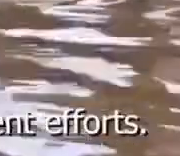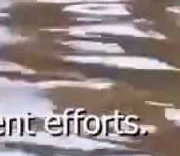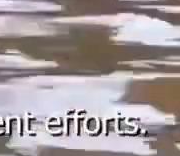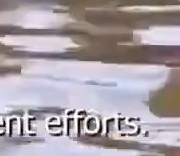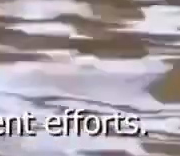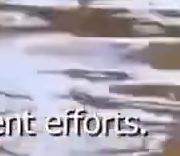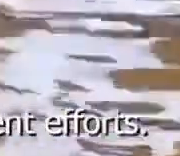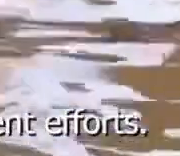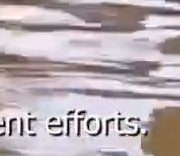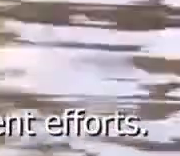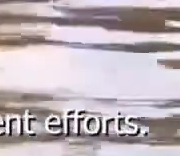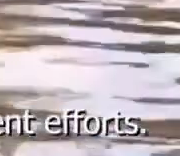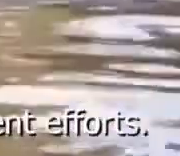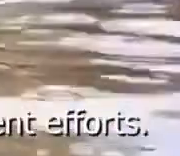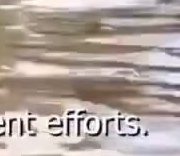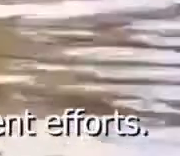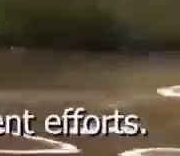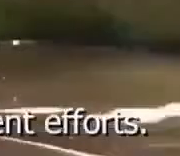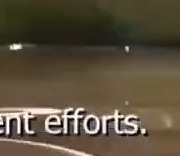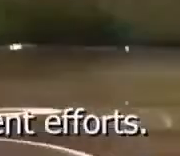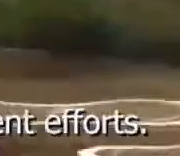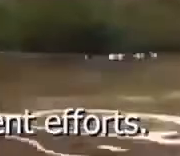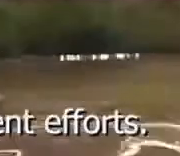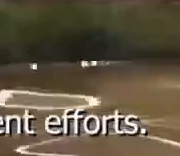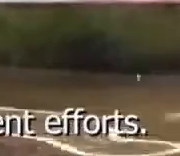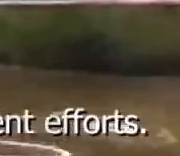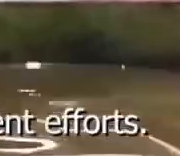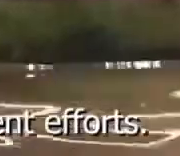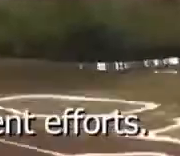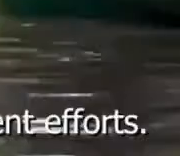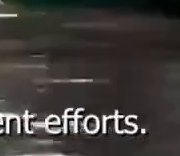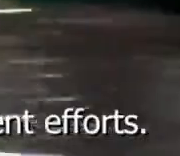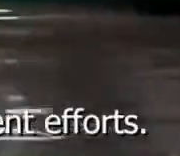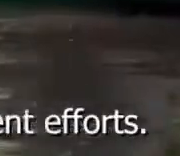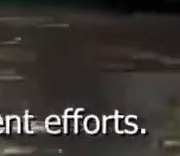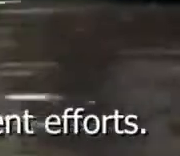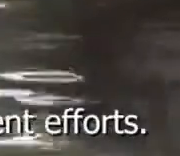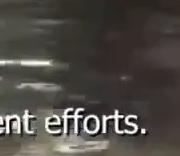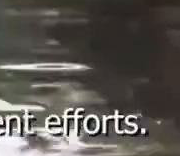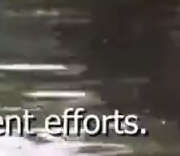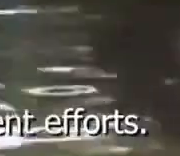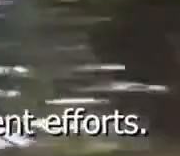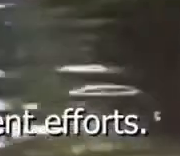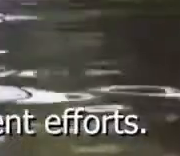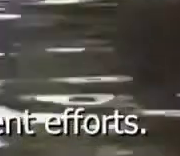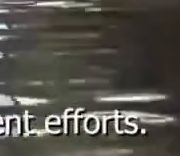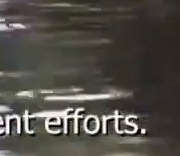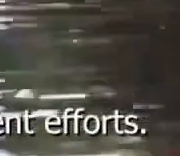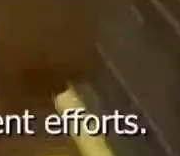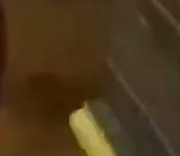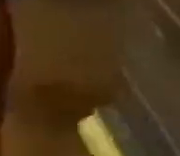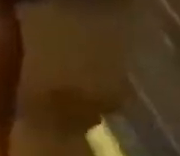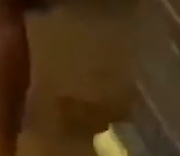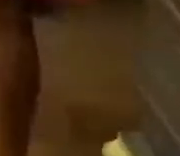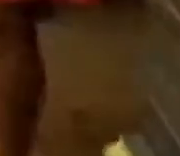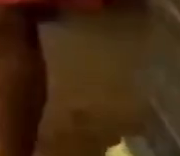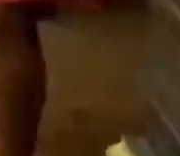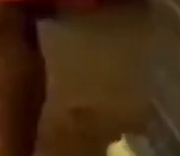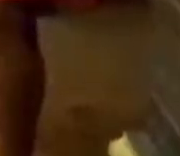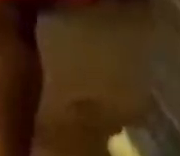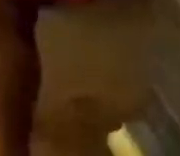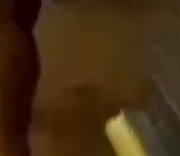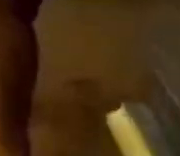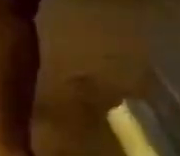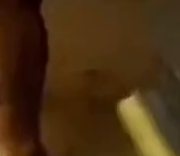masyarakat untuk berkolaborasi, bersinergi, dan bahu-membahu dalam upaya penanggulangan bencana.